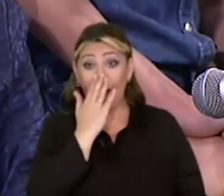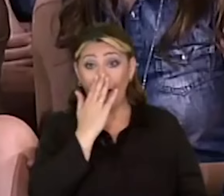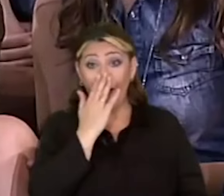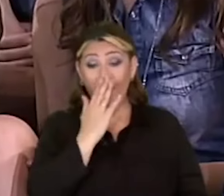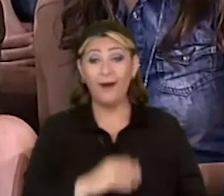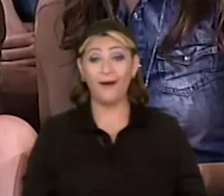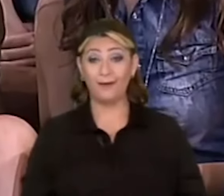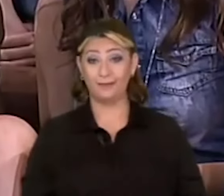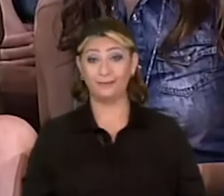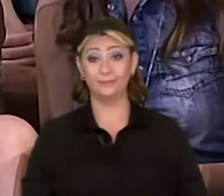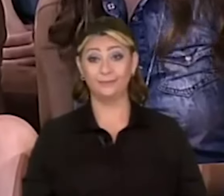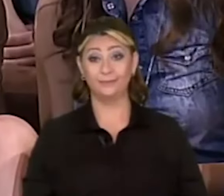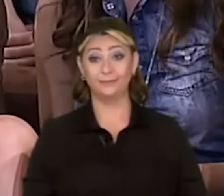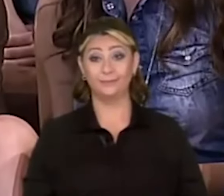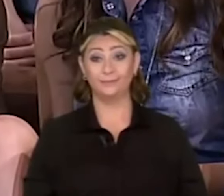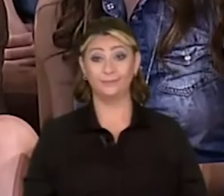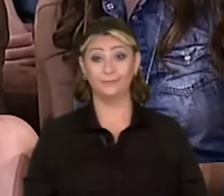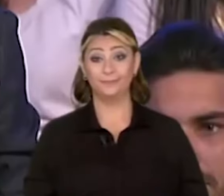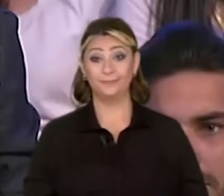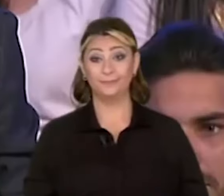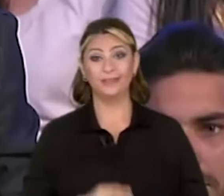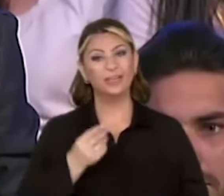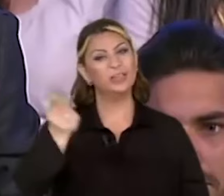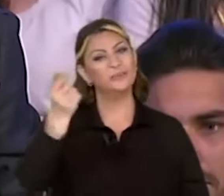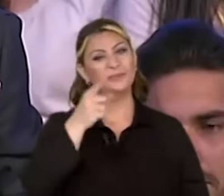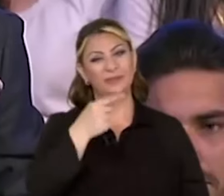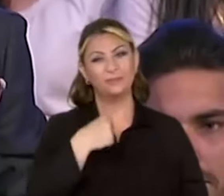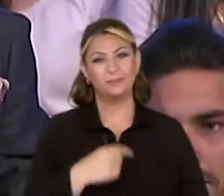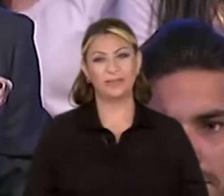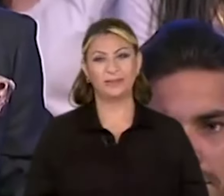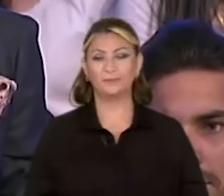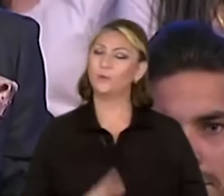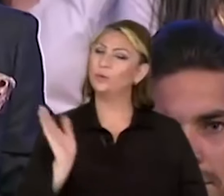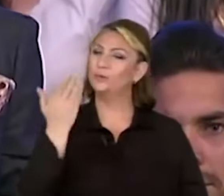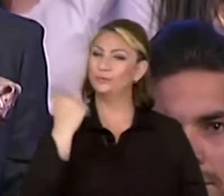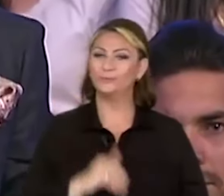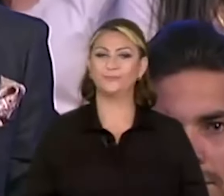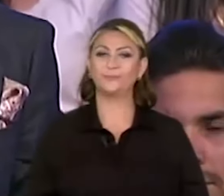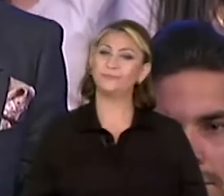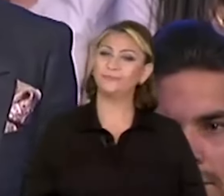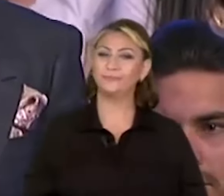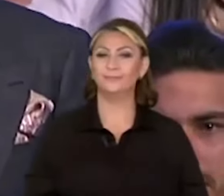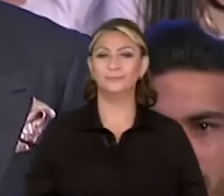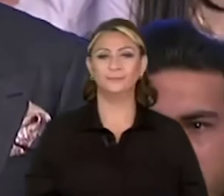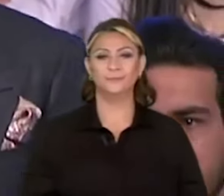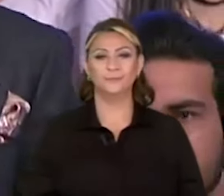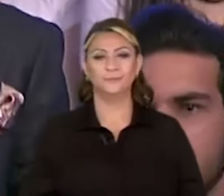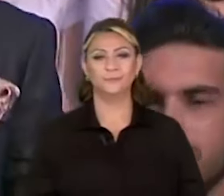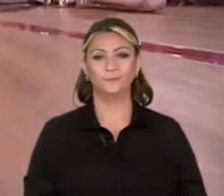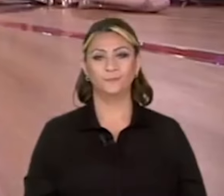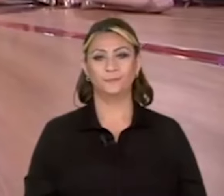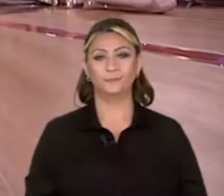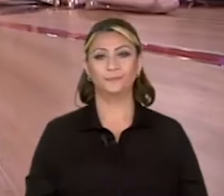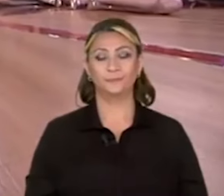sunduk. Tabii hepimiz çıktık. Hepimiz sunduk. Bedavadan gittiniz. Kaçırmışsın bizimkileri. Olsun, ne olacak? Evet. Bedava olsun. Harikler,